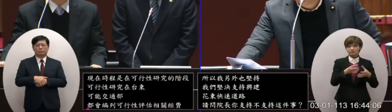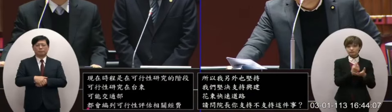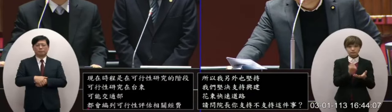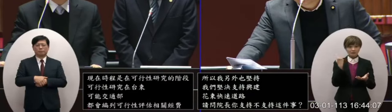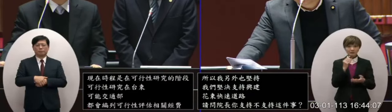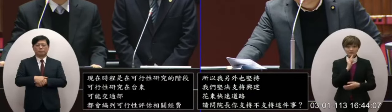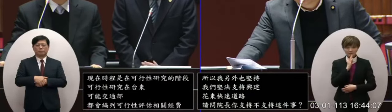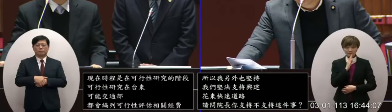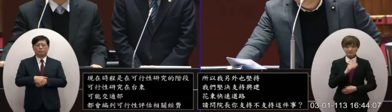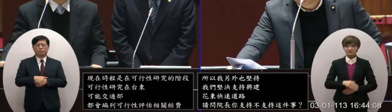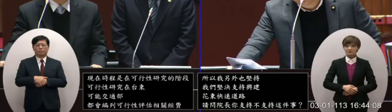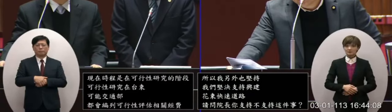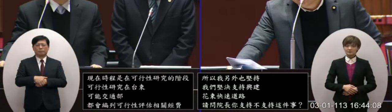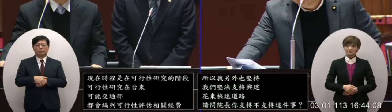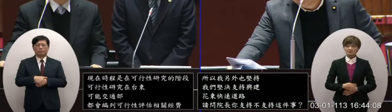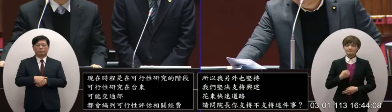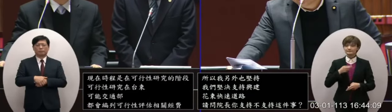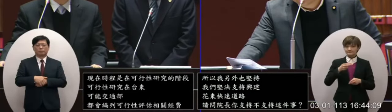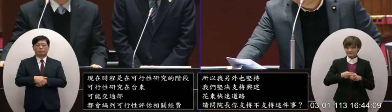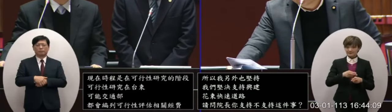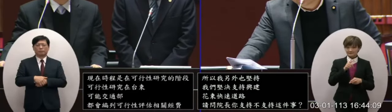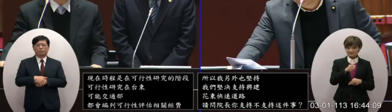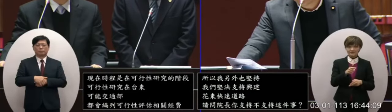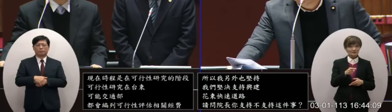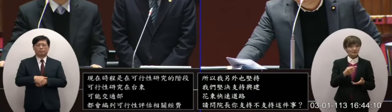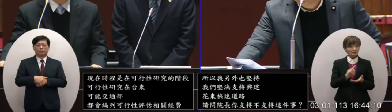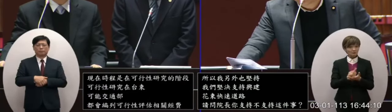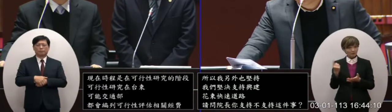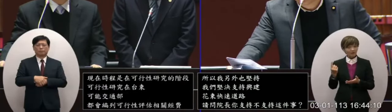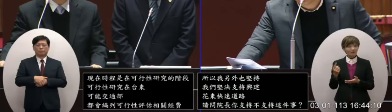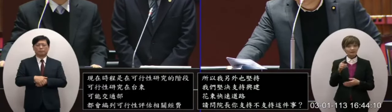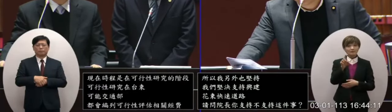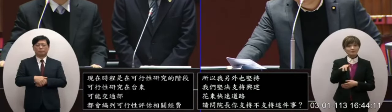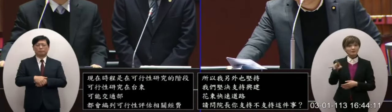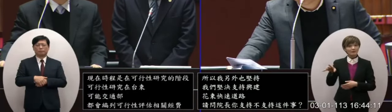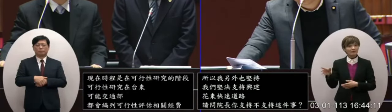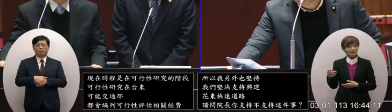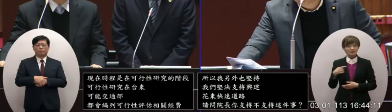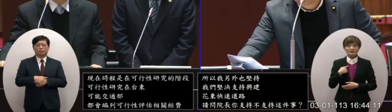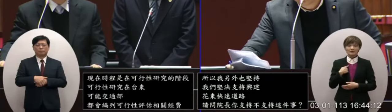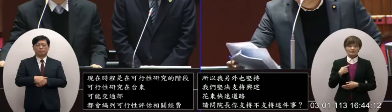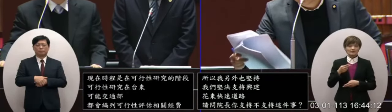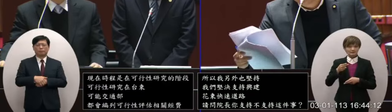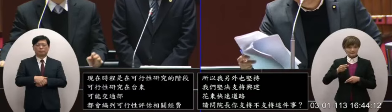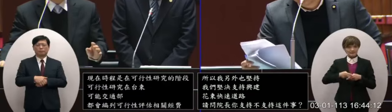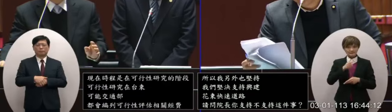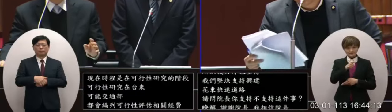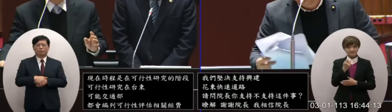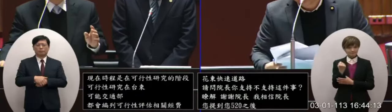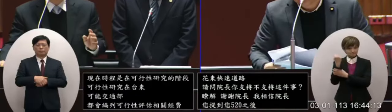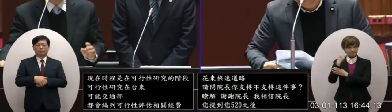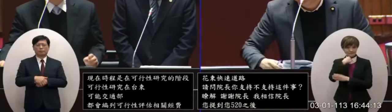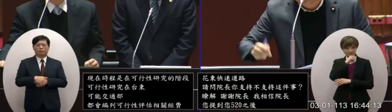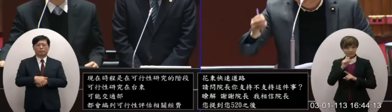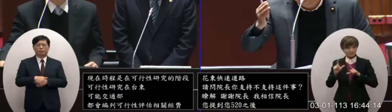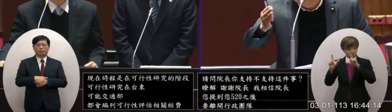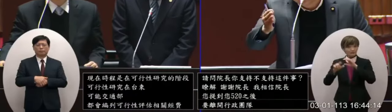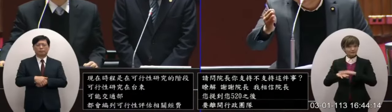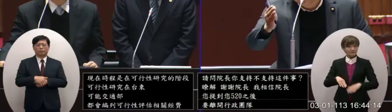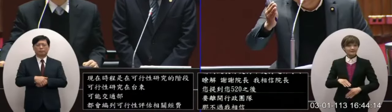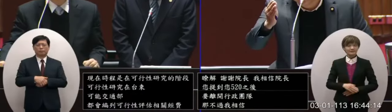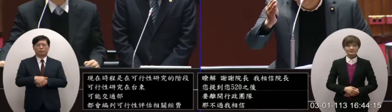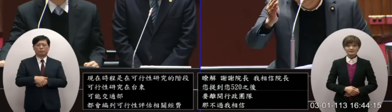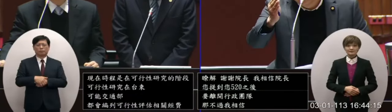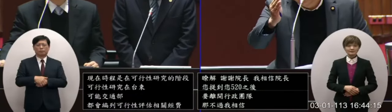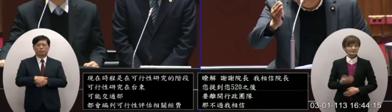相信，不管院长在哪里，都会继续支持，也协助我们台东的发展。就像院长，我第一次听到院